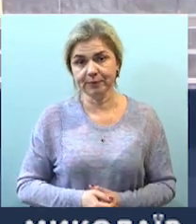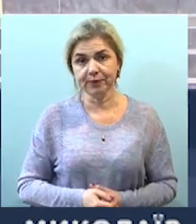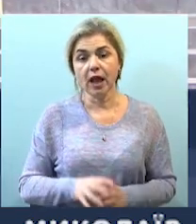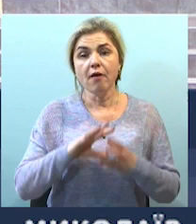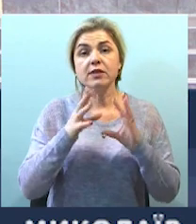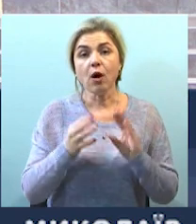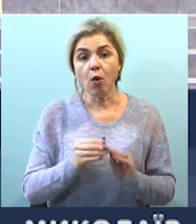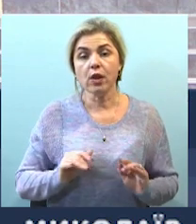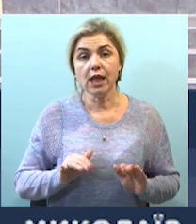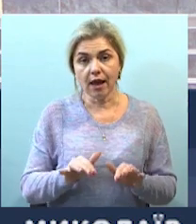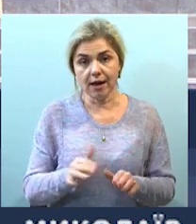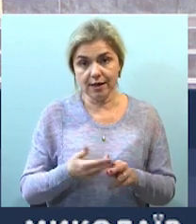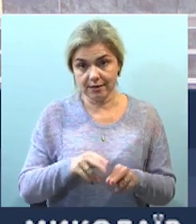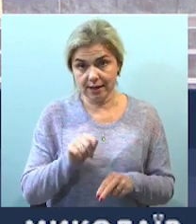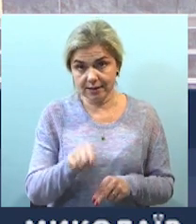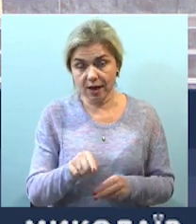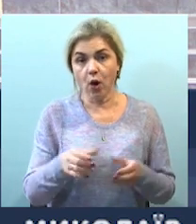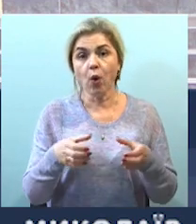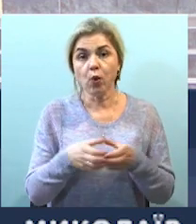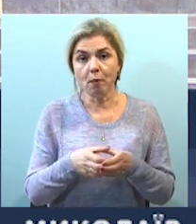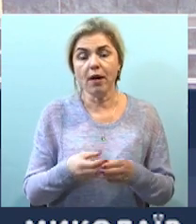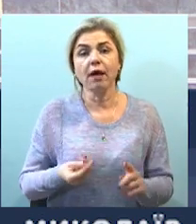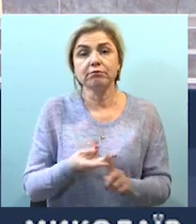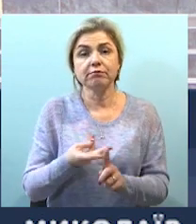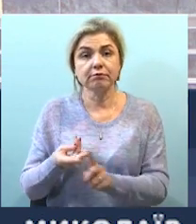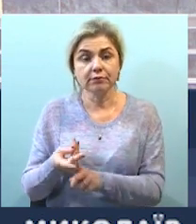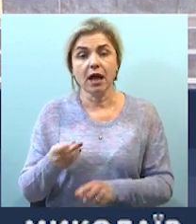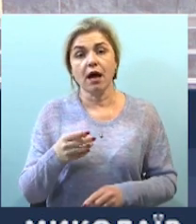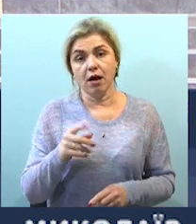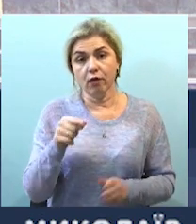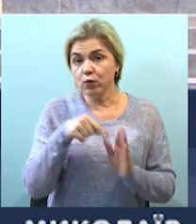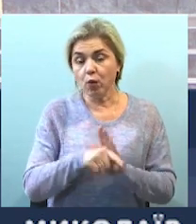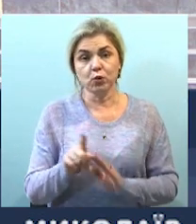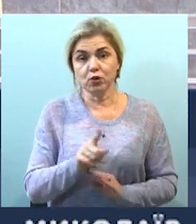діяльність цієї групи рекетирів полягала в тому, що вони